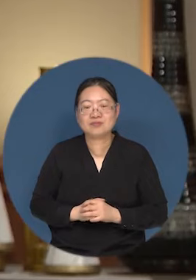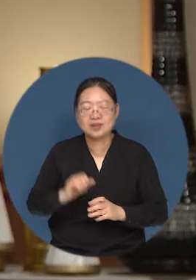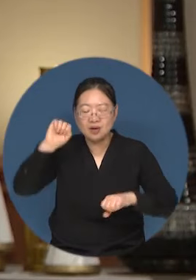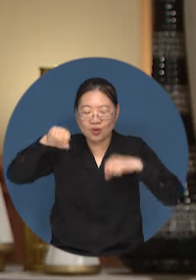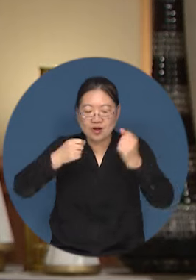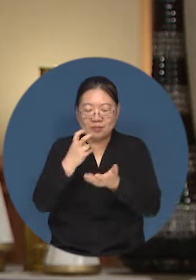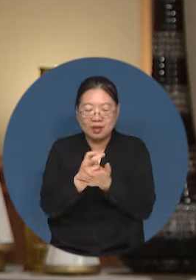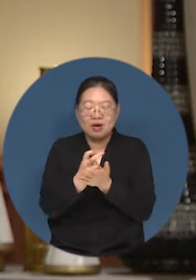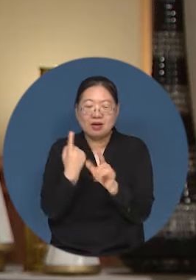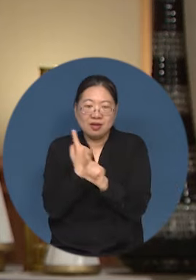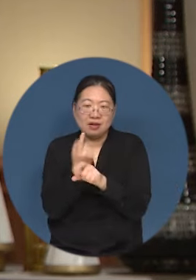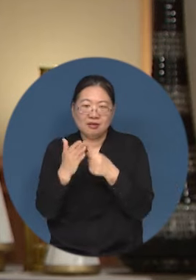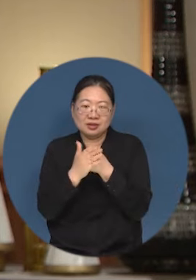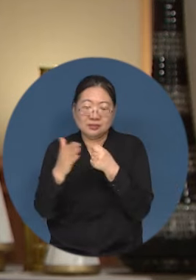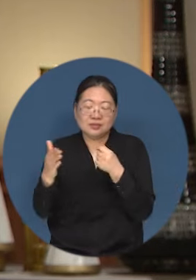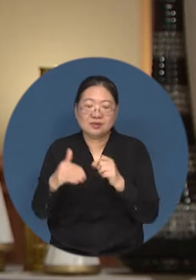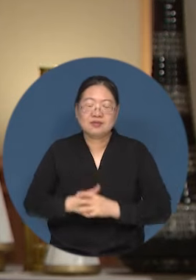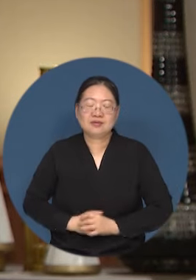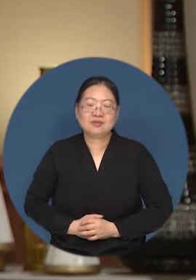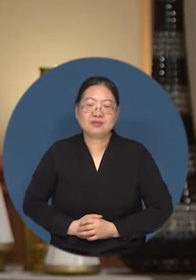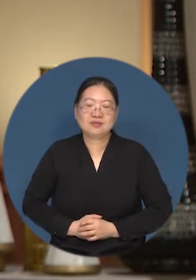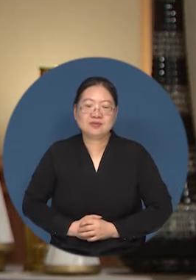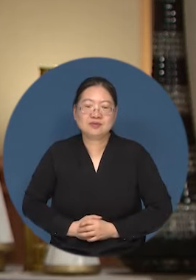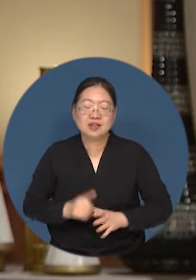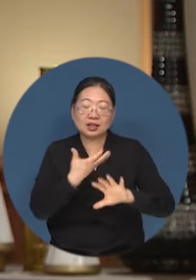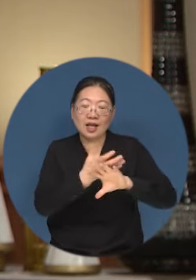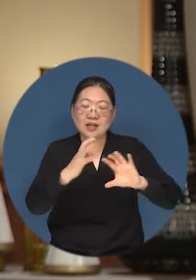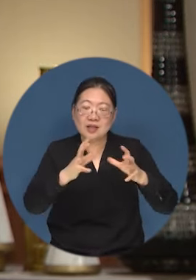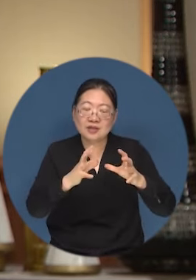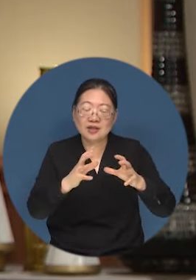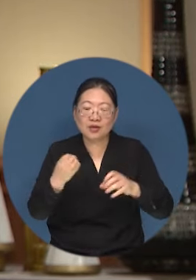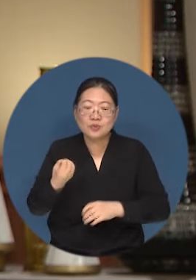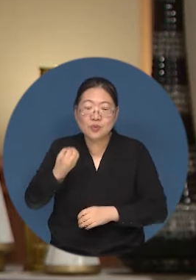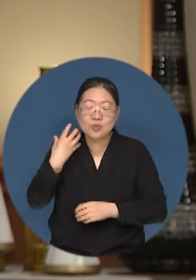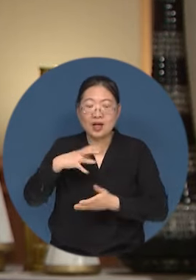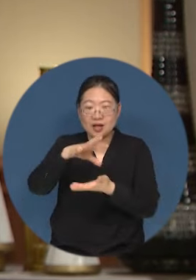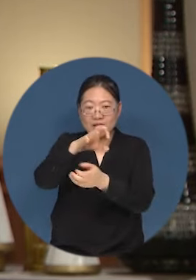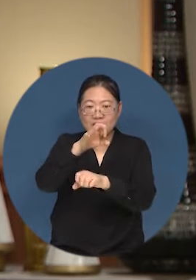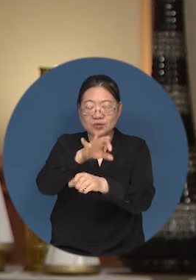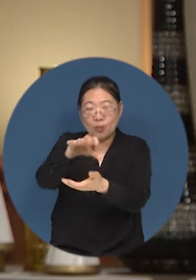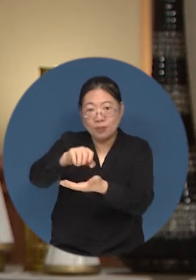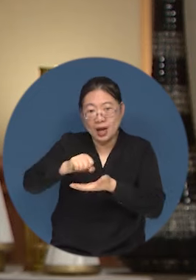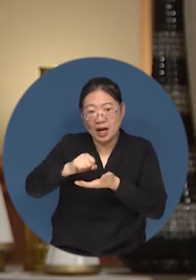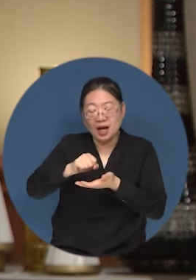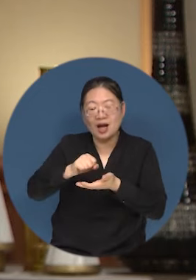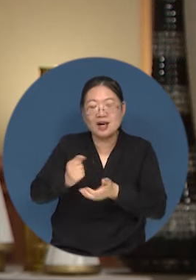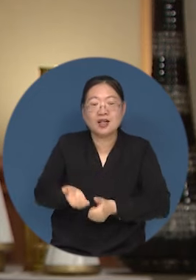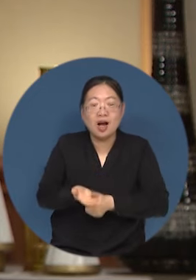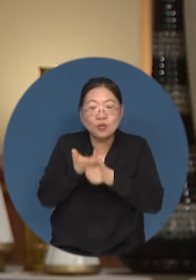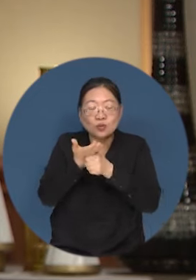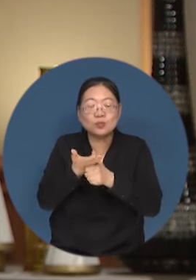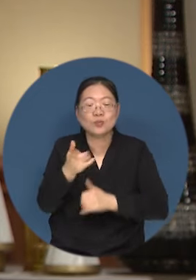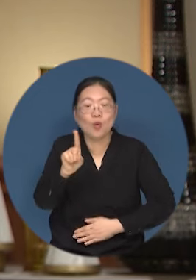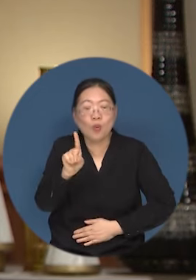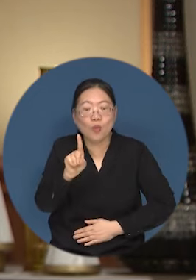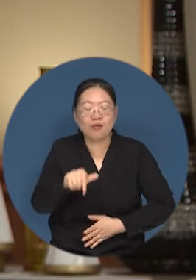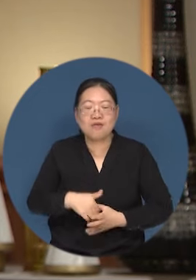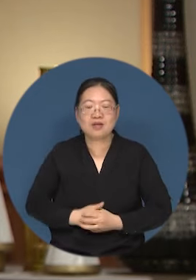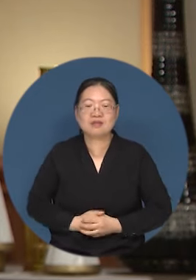동물원법이 개정돼서 이제 그 외국에서 돌고래를 수입해서 이제 사육하는 것도